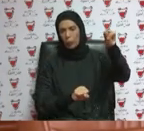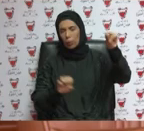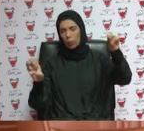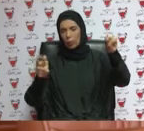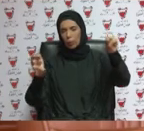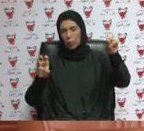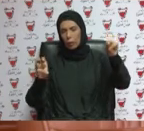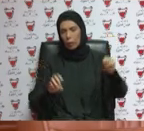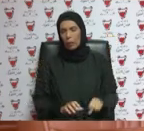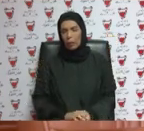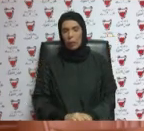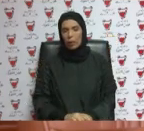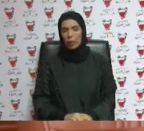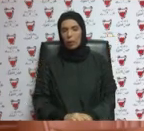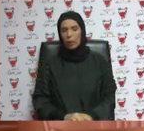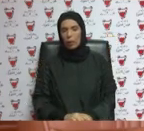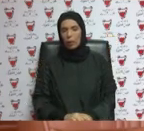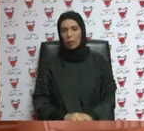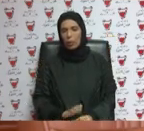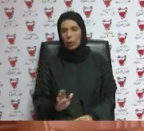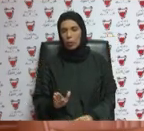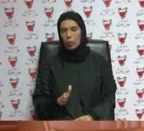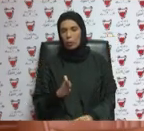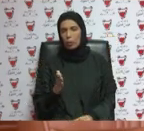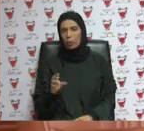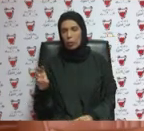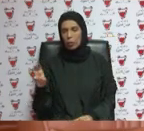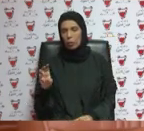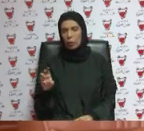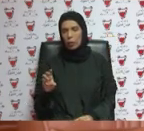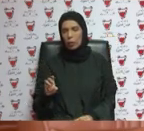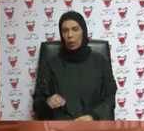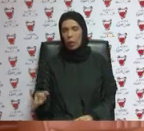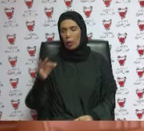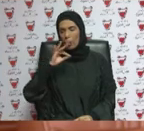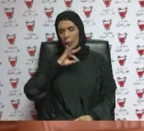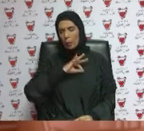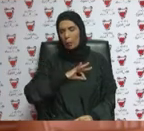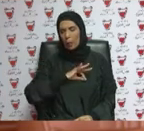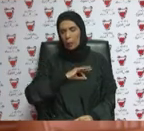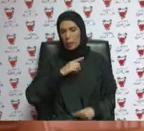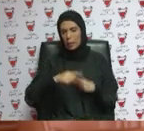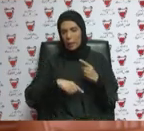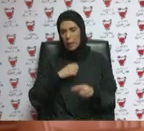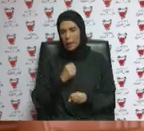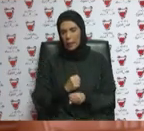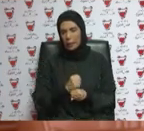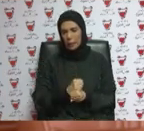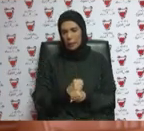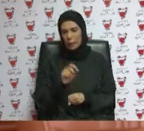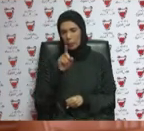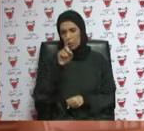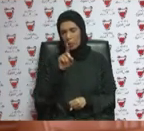تساعد البنوك في الاقراض، انما هي كيف تقف هذه الشركات لتحقيق ربحيه لكي تستمر في عملها. مجموعه اسئله اتمنى من الاخ